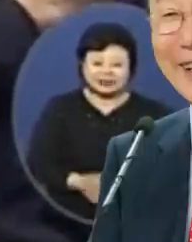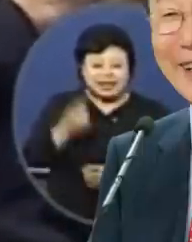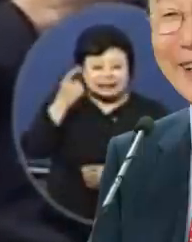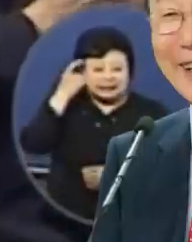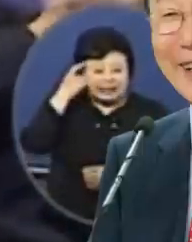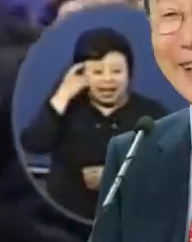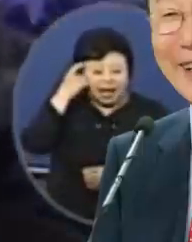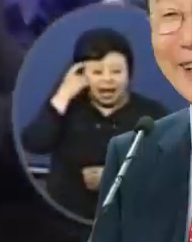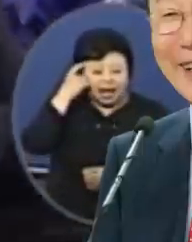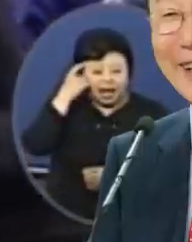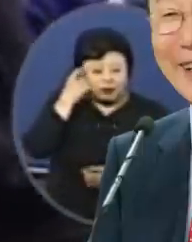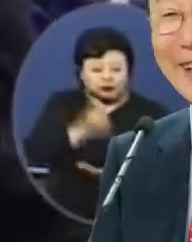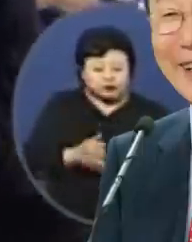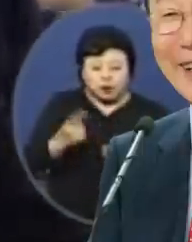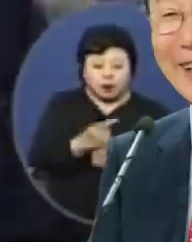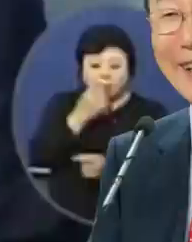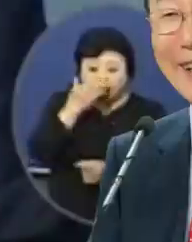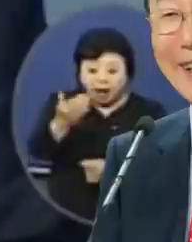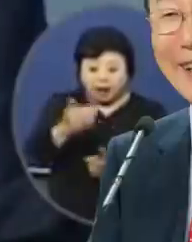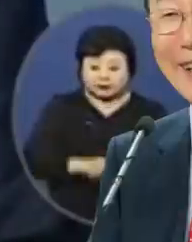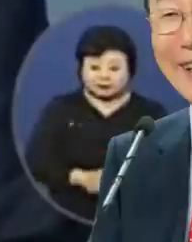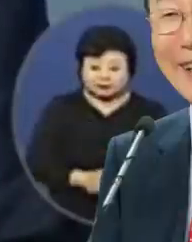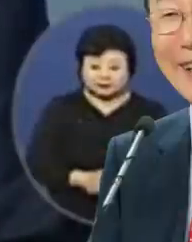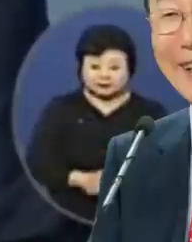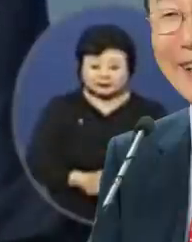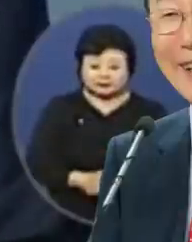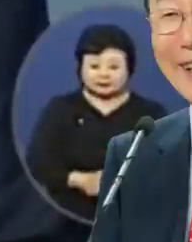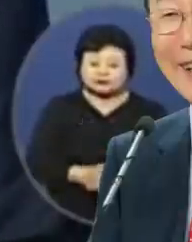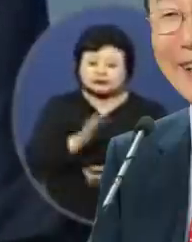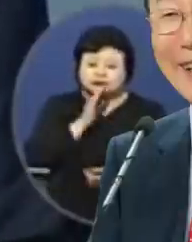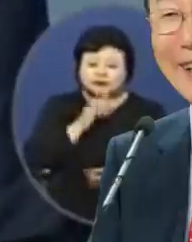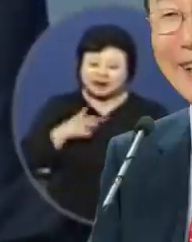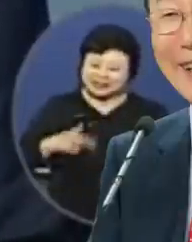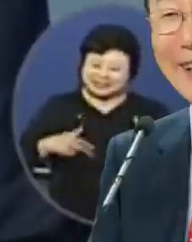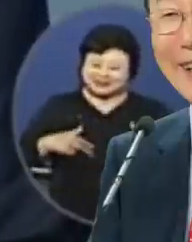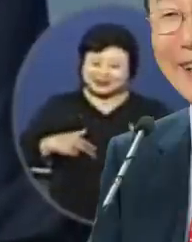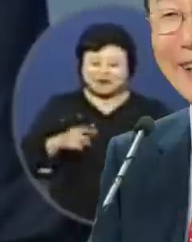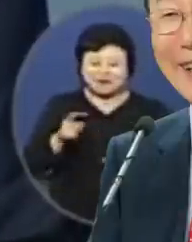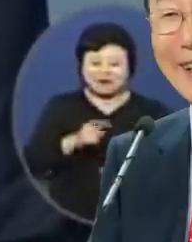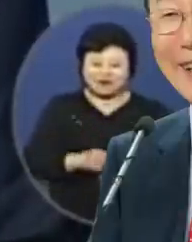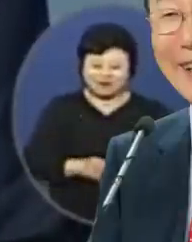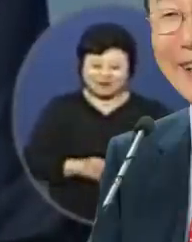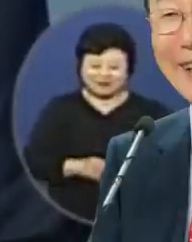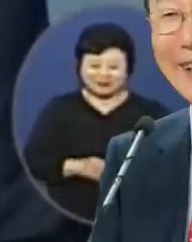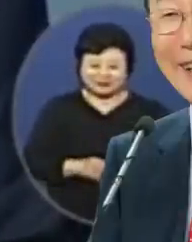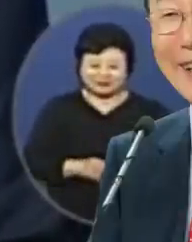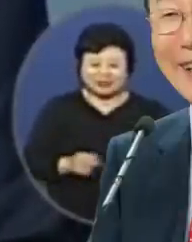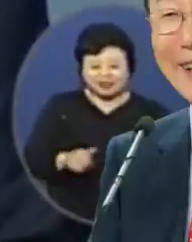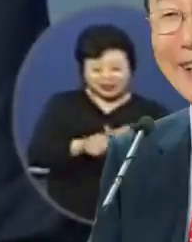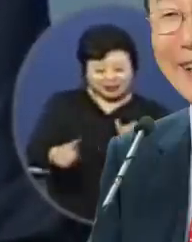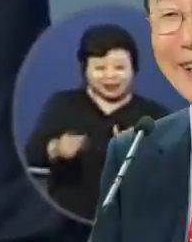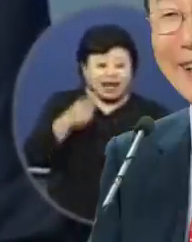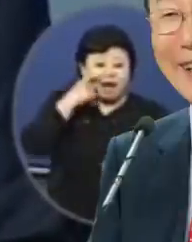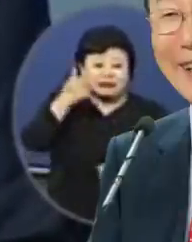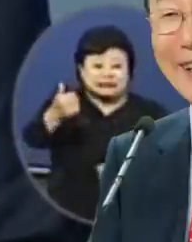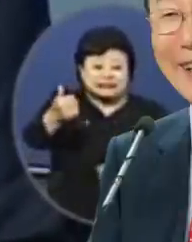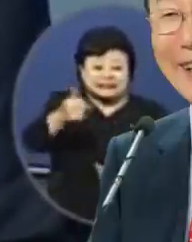생각으로 자기 운명을 바꿀 수가 있으니까요. 참으로 재미있는 것은 호렙이 된 아버지가